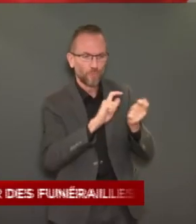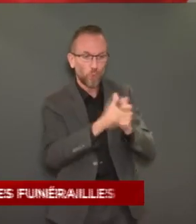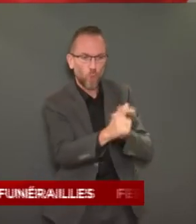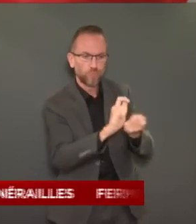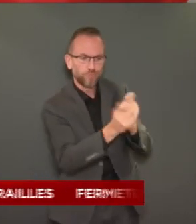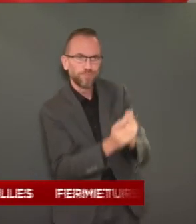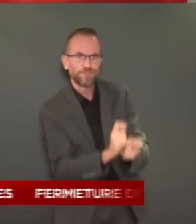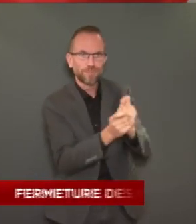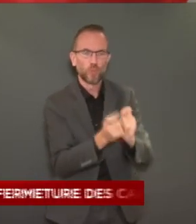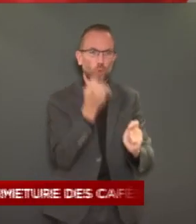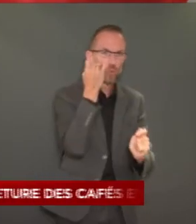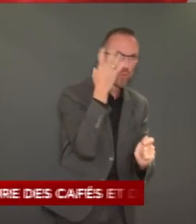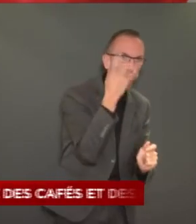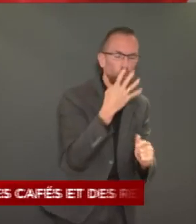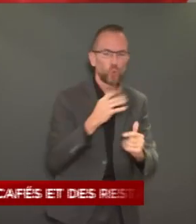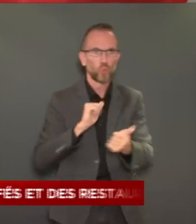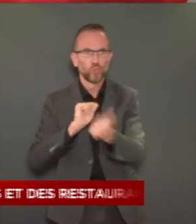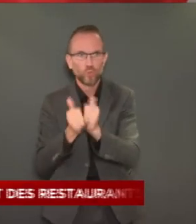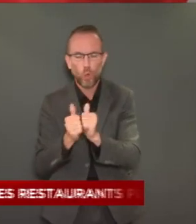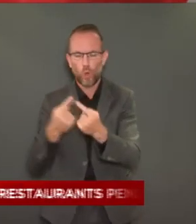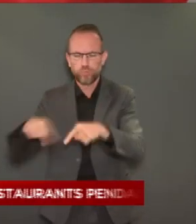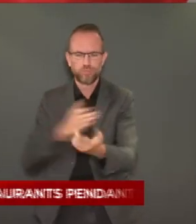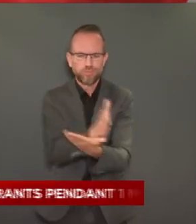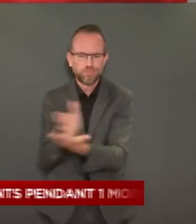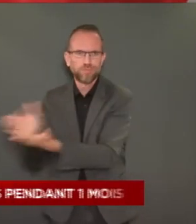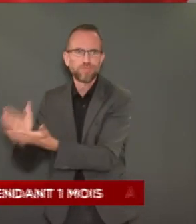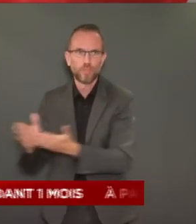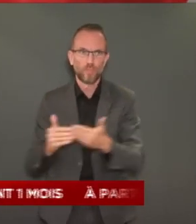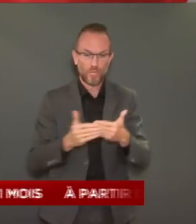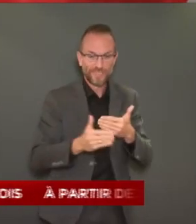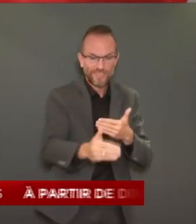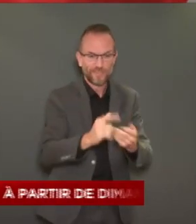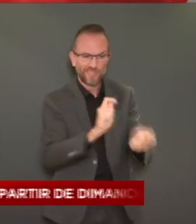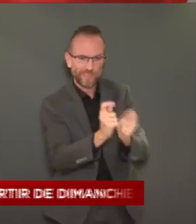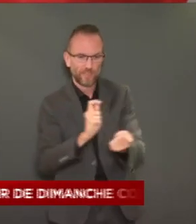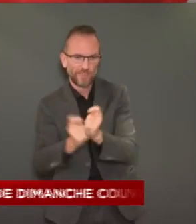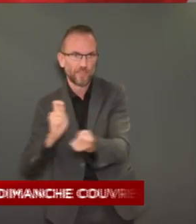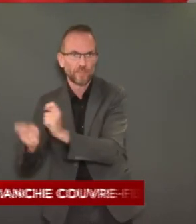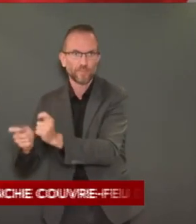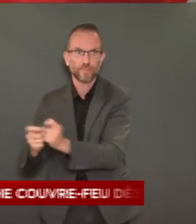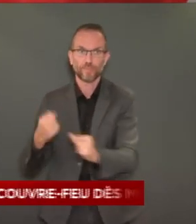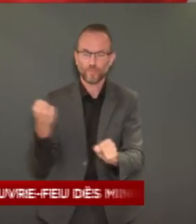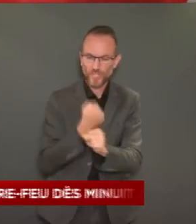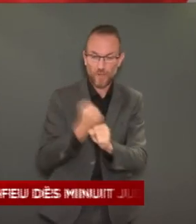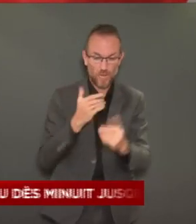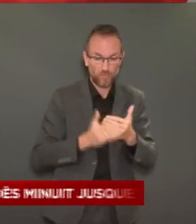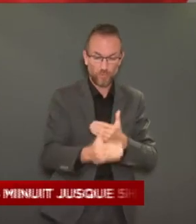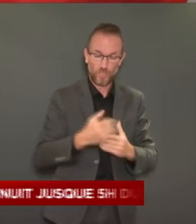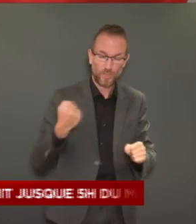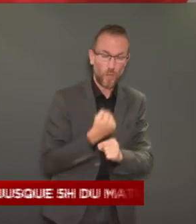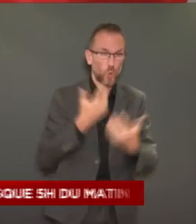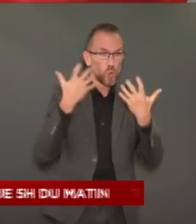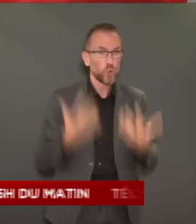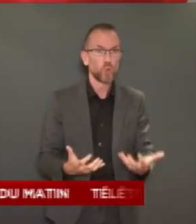semaine. Ça sera un travail invraisemblable pour Pedro Facon et Caroline